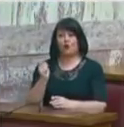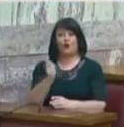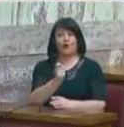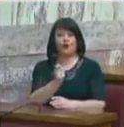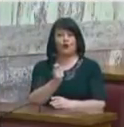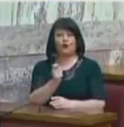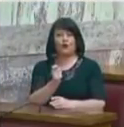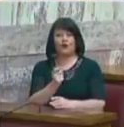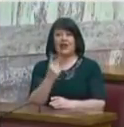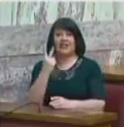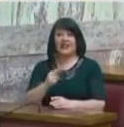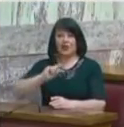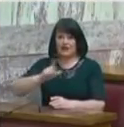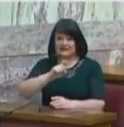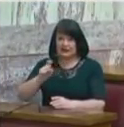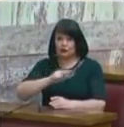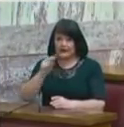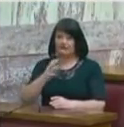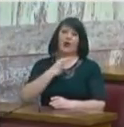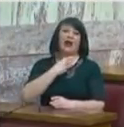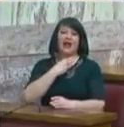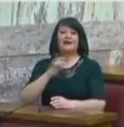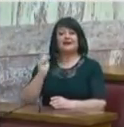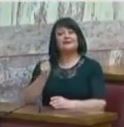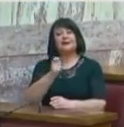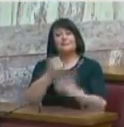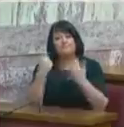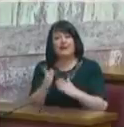2 δισεκατομμύρια ευρώ σε αυτούς που πραγματικά το έχουν ανάγκη.